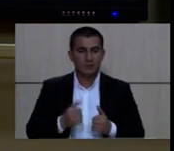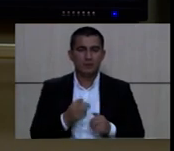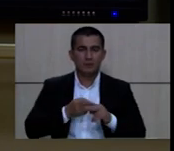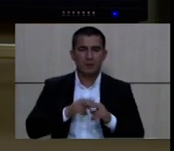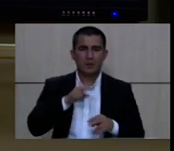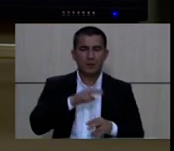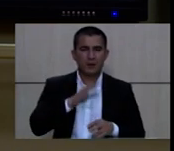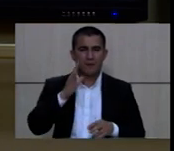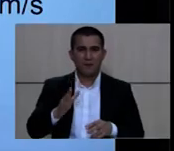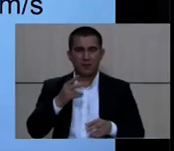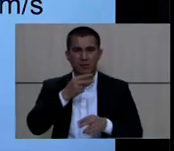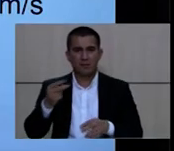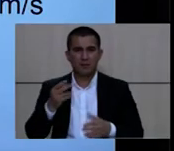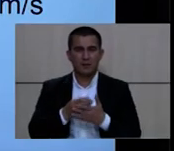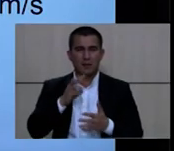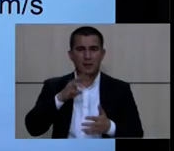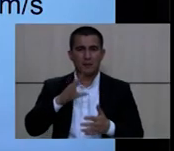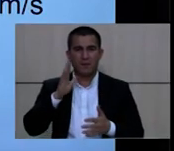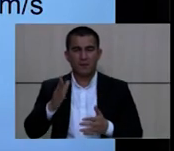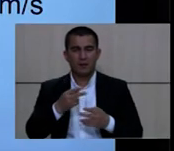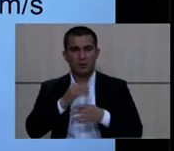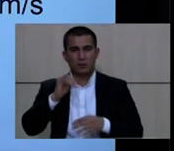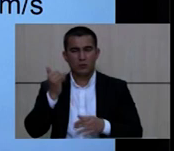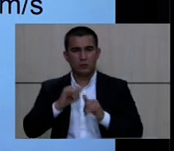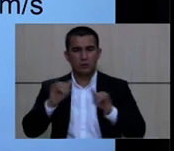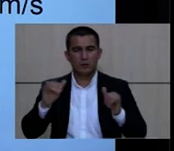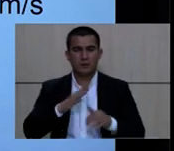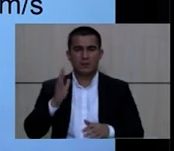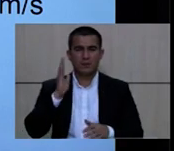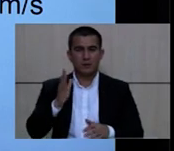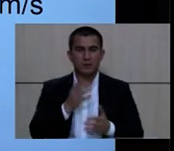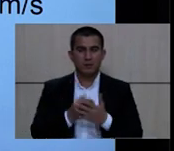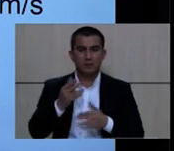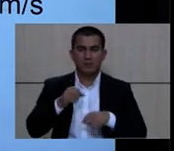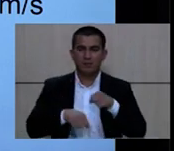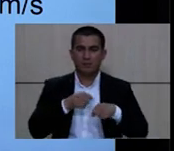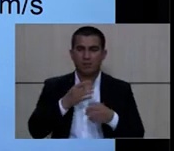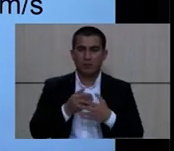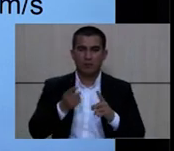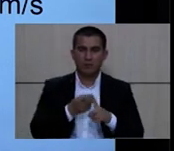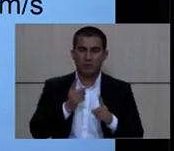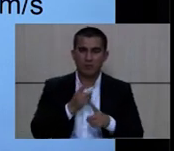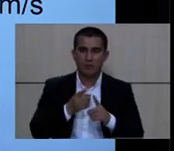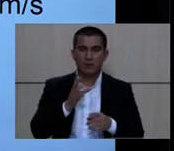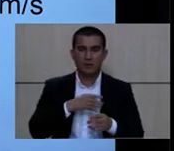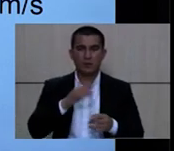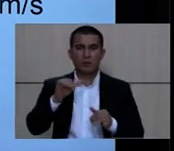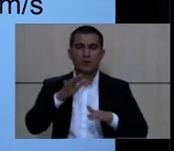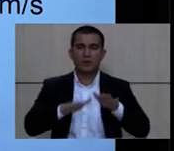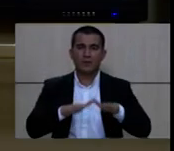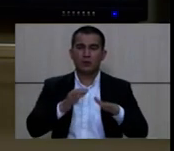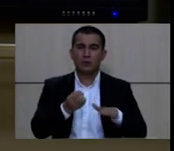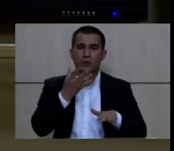PV barobar MV ko'paytirilgan V, ya'ni velosipedning massasini uning tezligiga